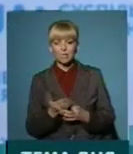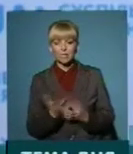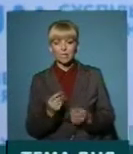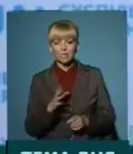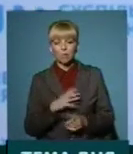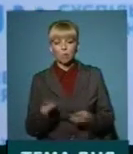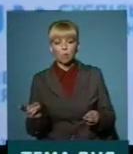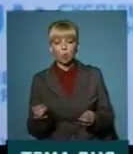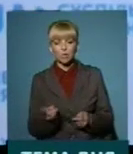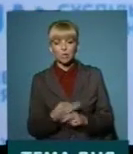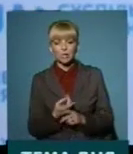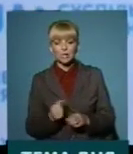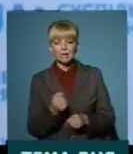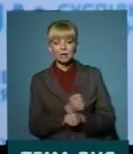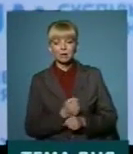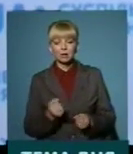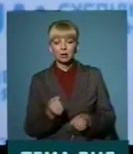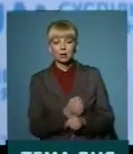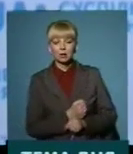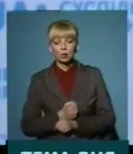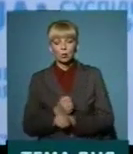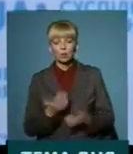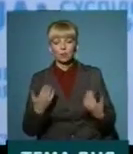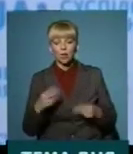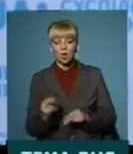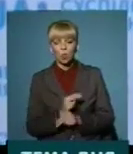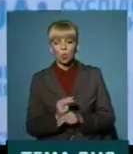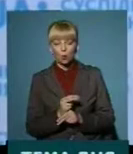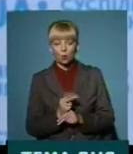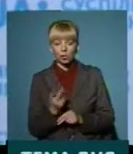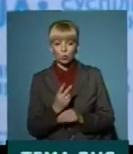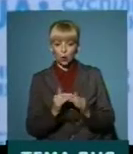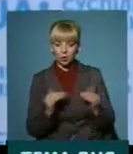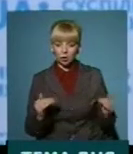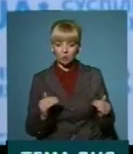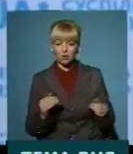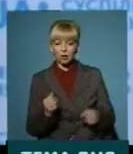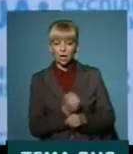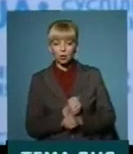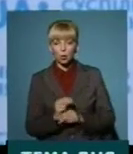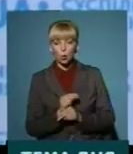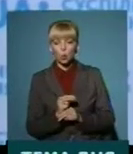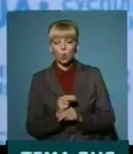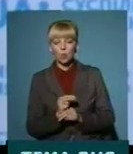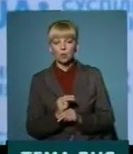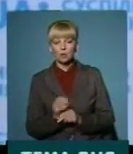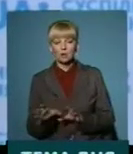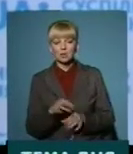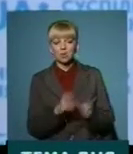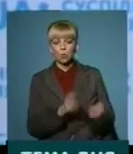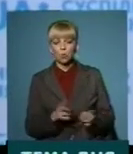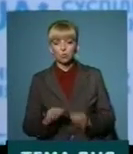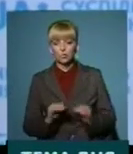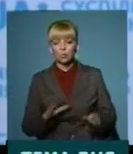були позбавлені. Це санаторно-курортне лікування для другої категорії, санаторно-курортне лікування і всіх потерпілих дітей, які